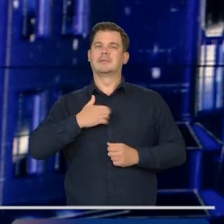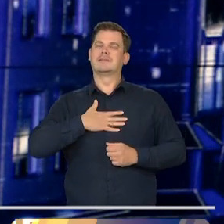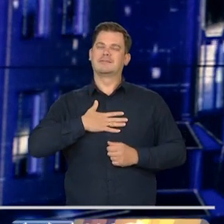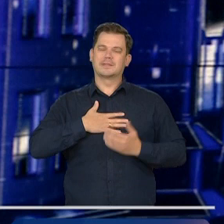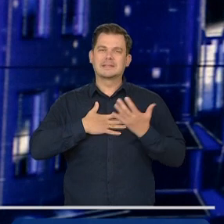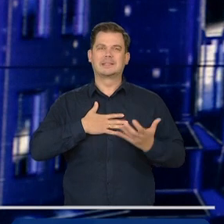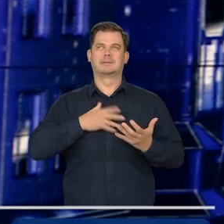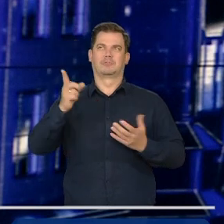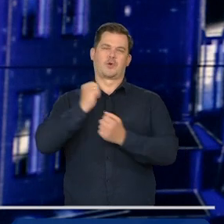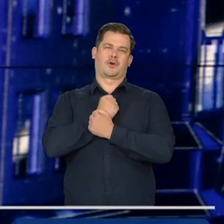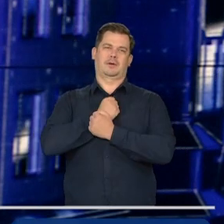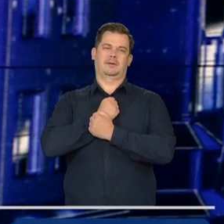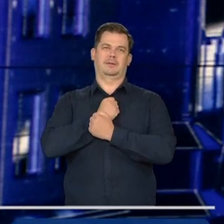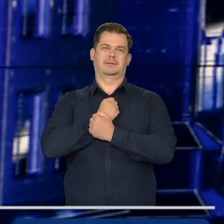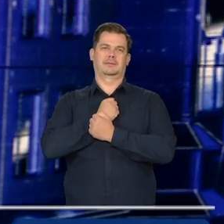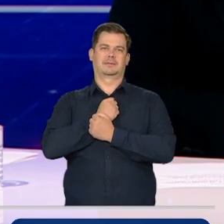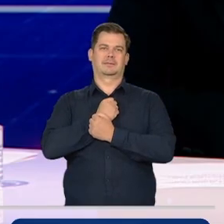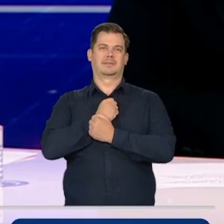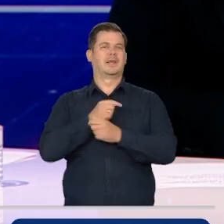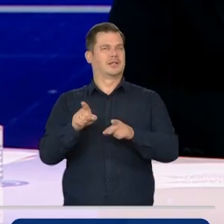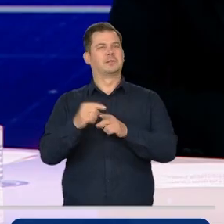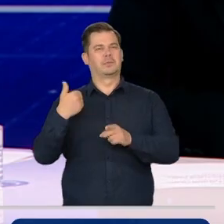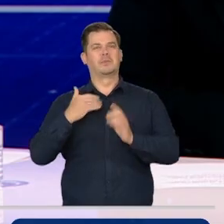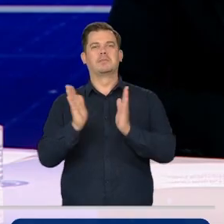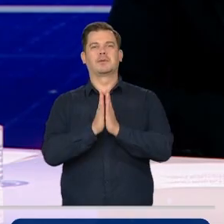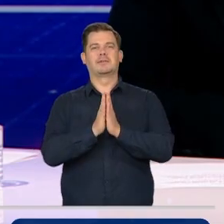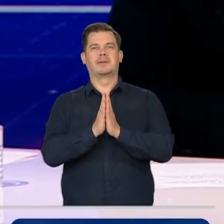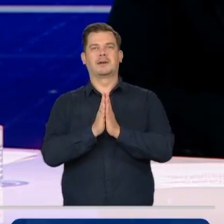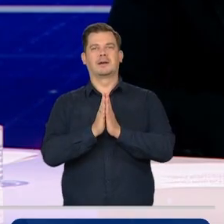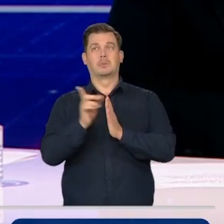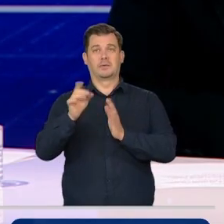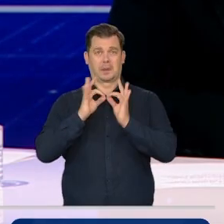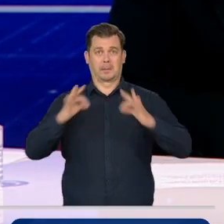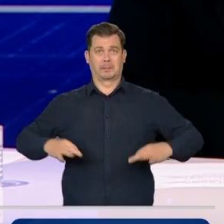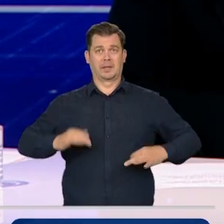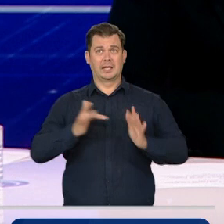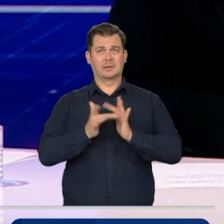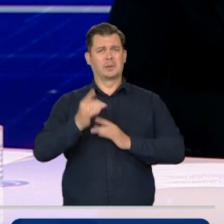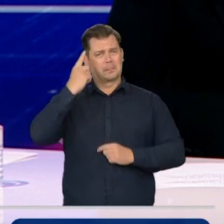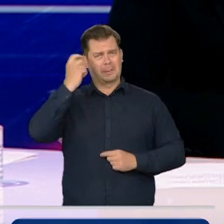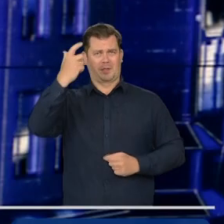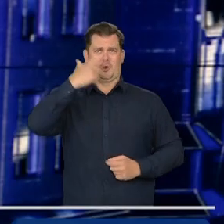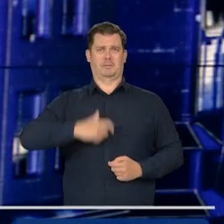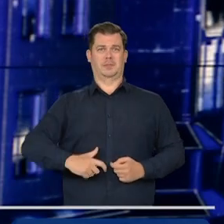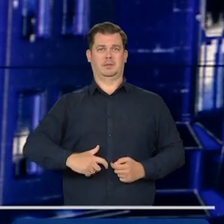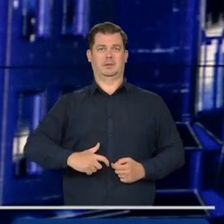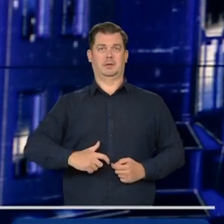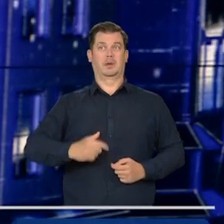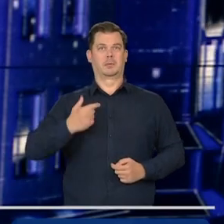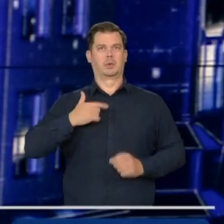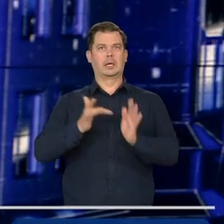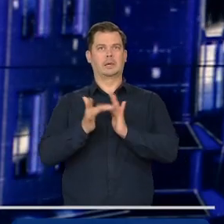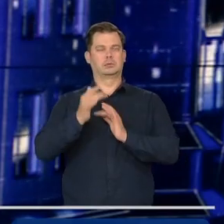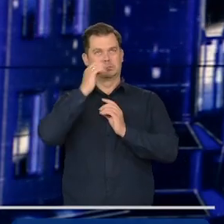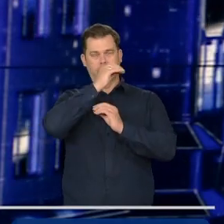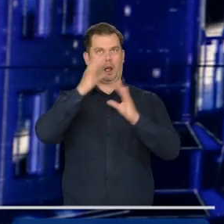wiem, że Ty mnie kochasz. Tak jak ktoś kiedyś się tak cudownie modlił, mówiąc tak, Panie Jezu, Ty pamiętaj o mnie. I ponoć przyśnił mu się Pan Jezus